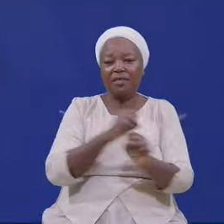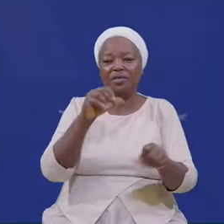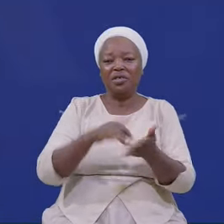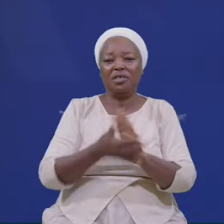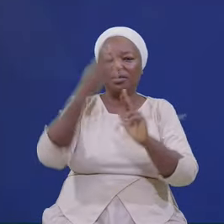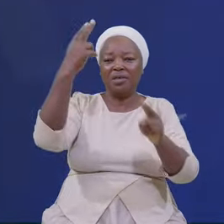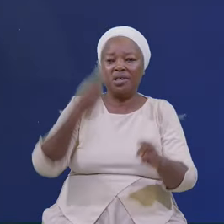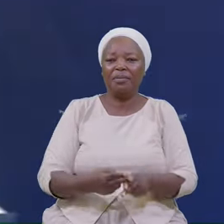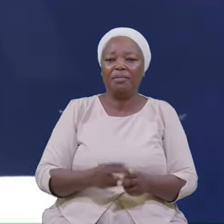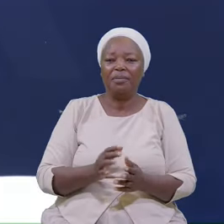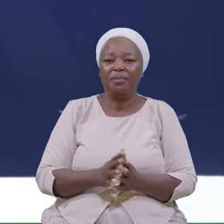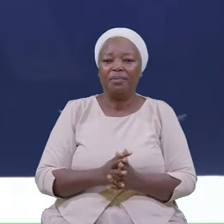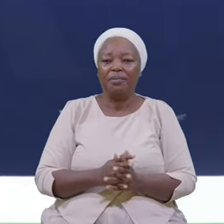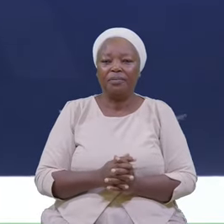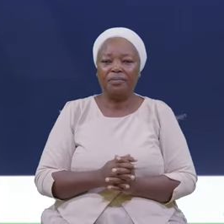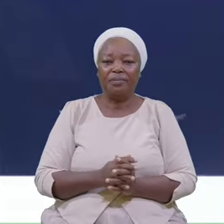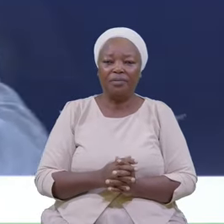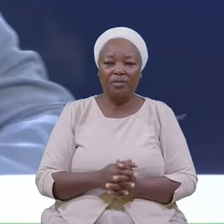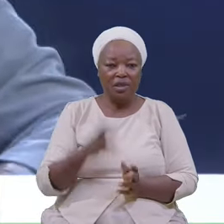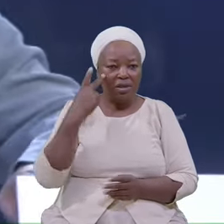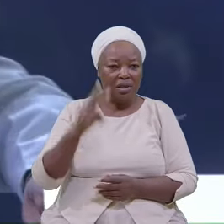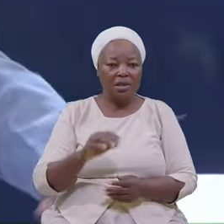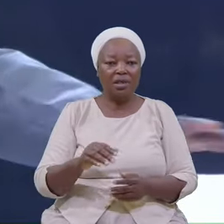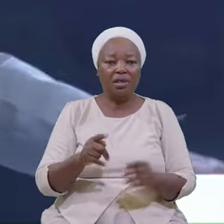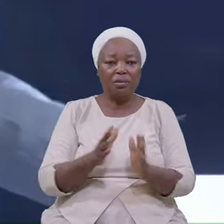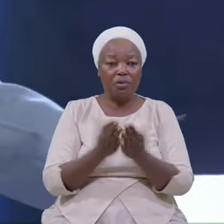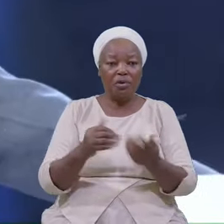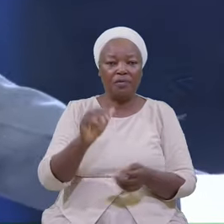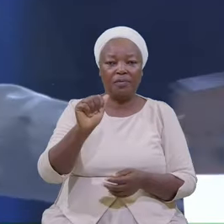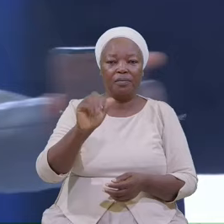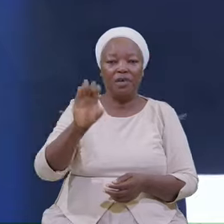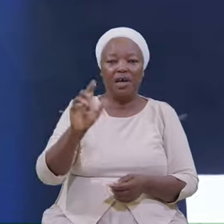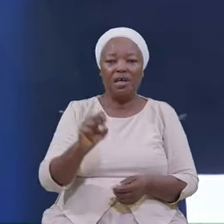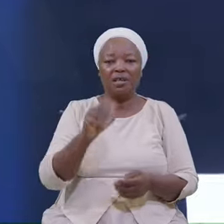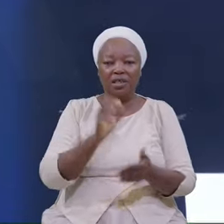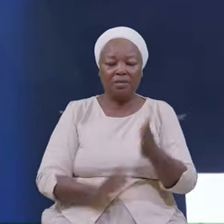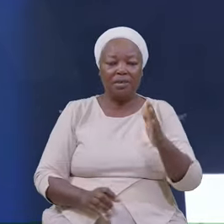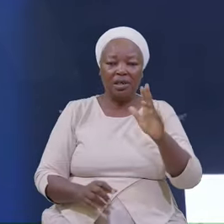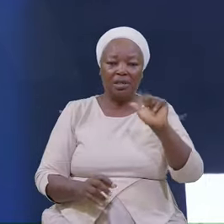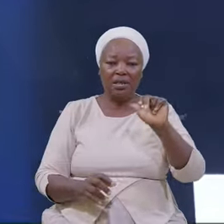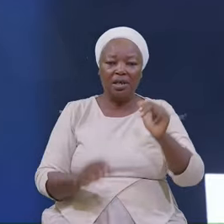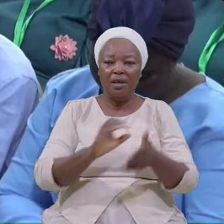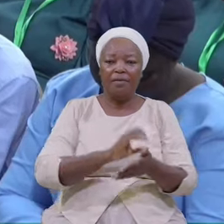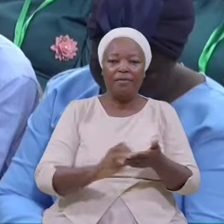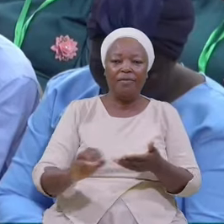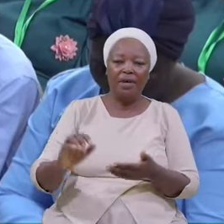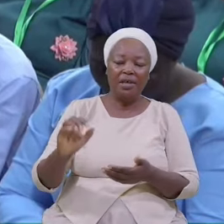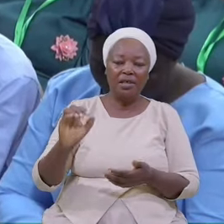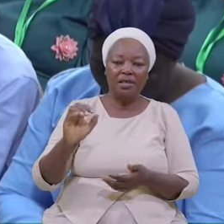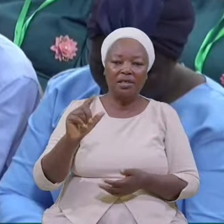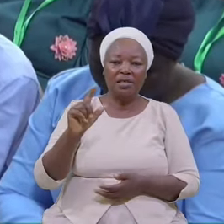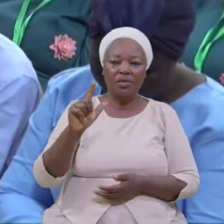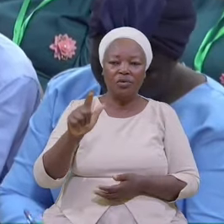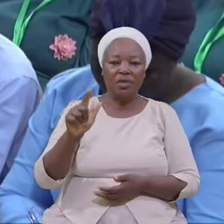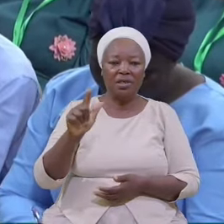vous accordera le pardon et le salut. Acts 13. Nous allons aux Actes 13. And I'm reading from verse